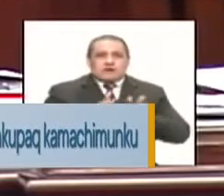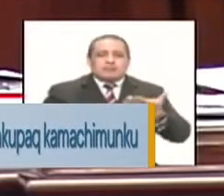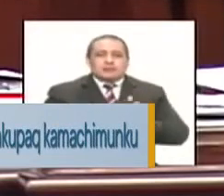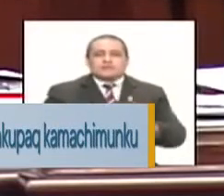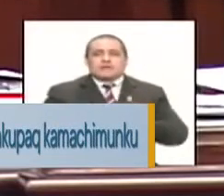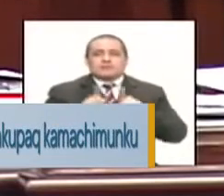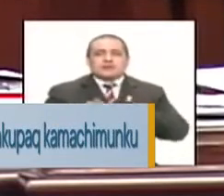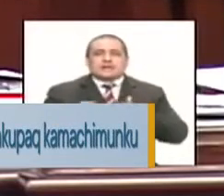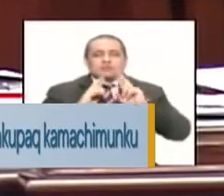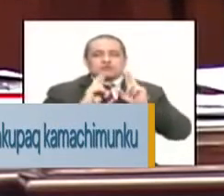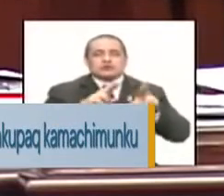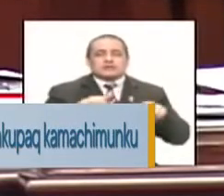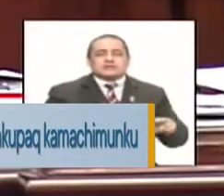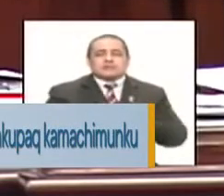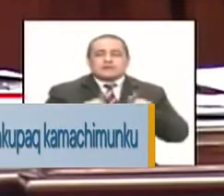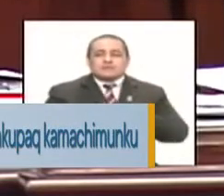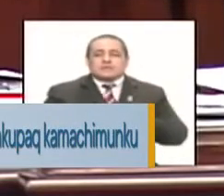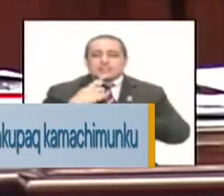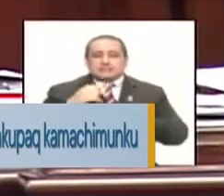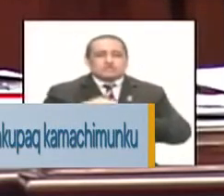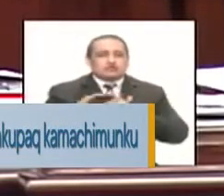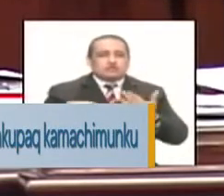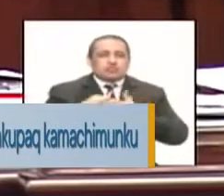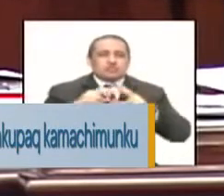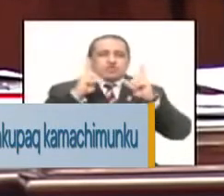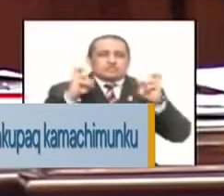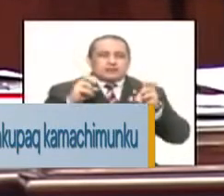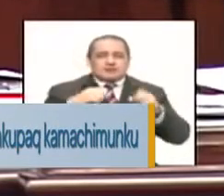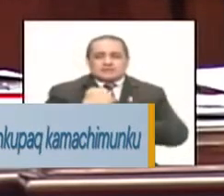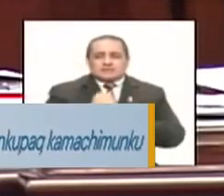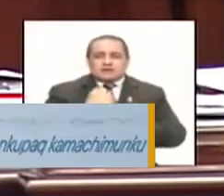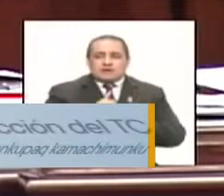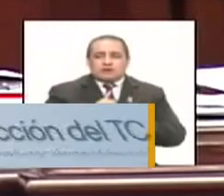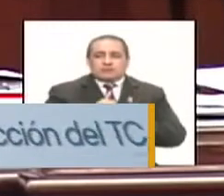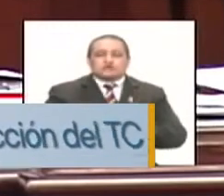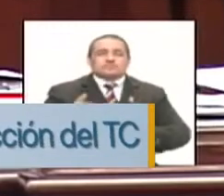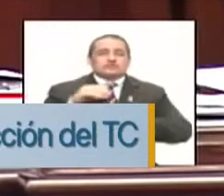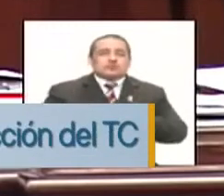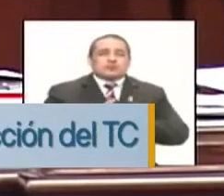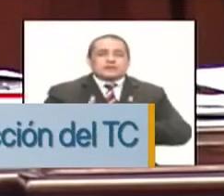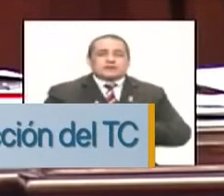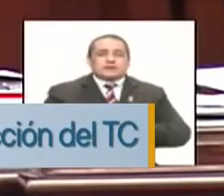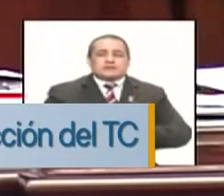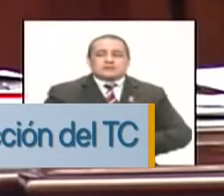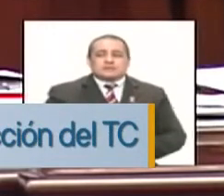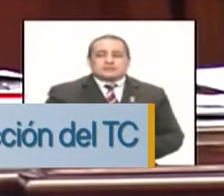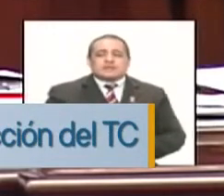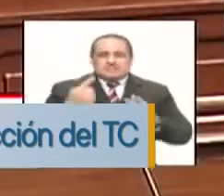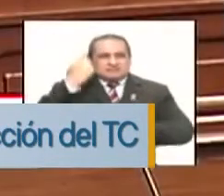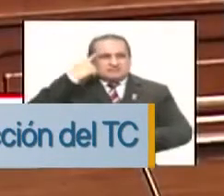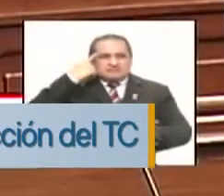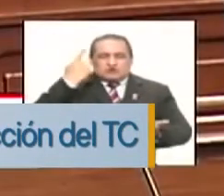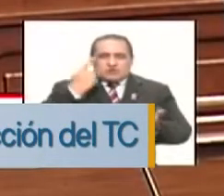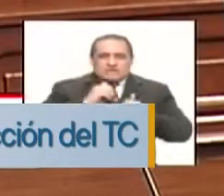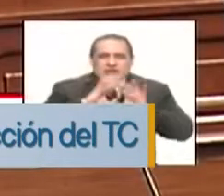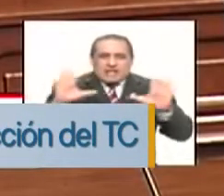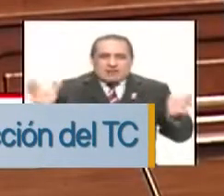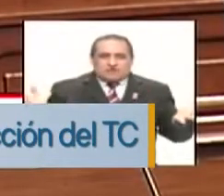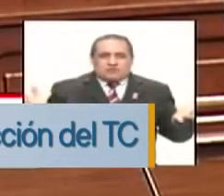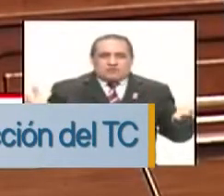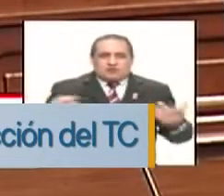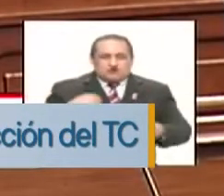nisqata hatipanapaq kay apelación contestación hinallataq juezkunata hatipasqankumanta